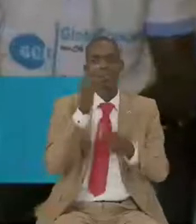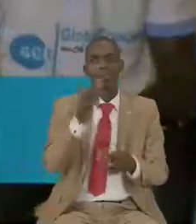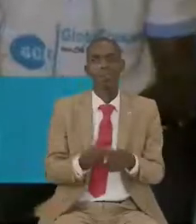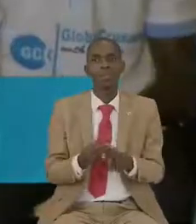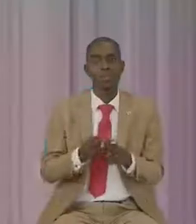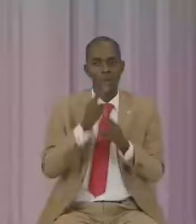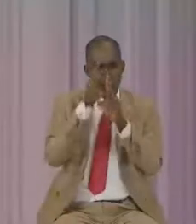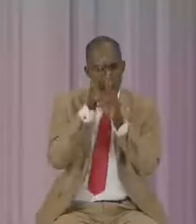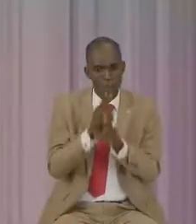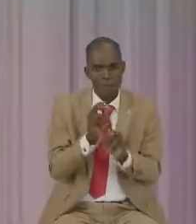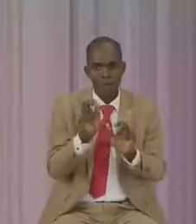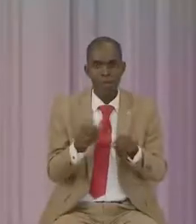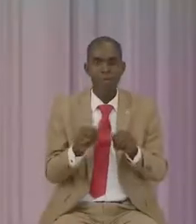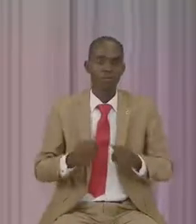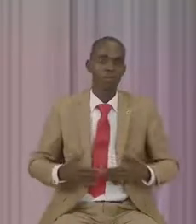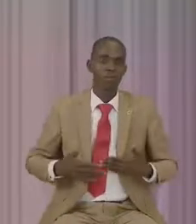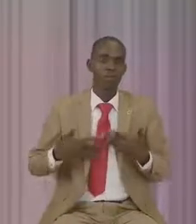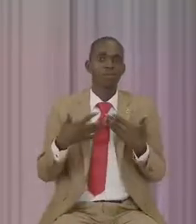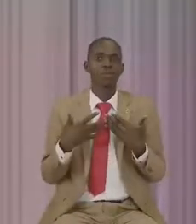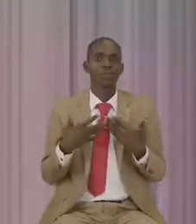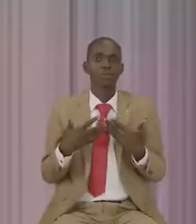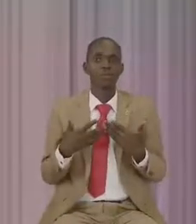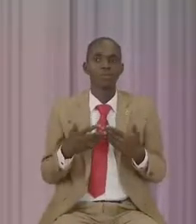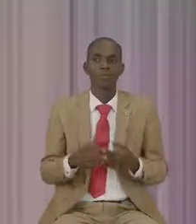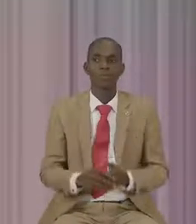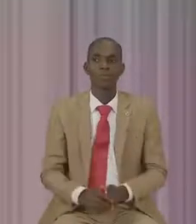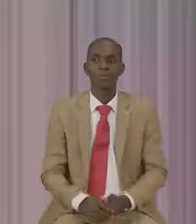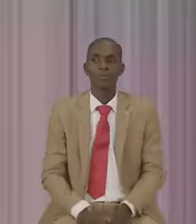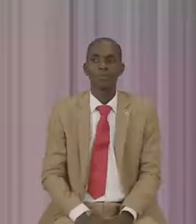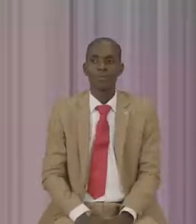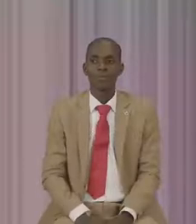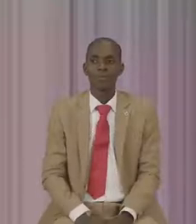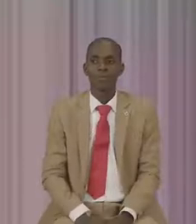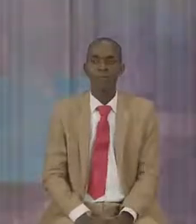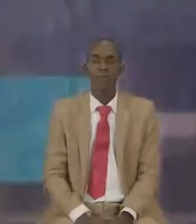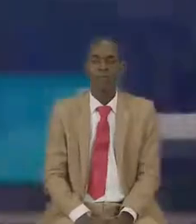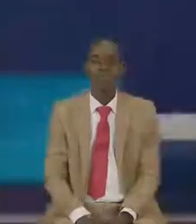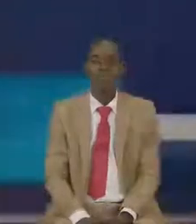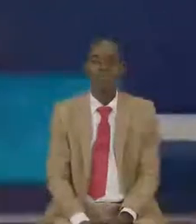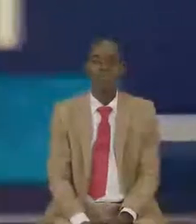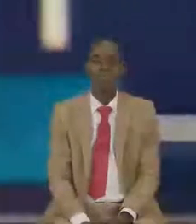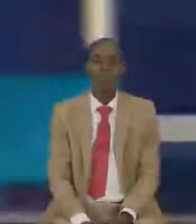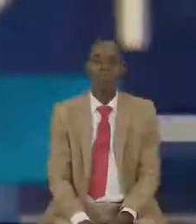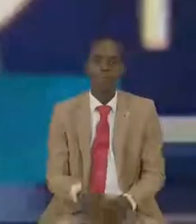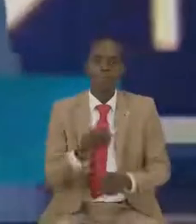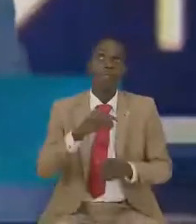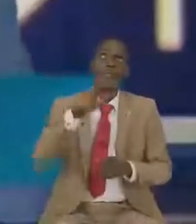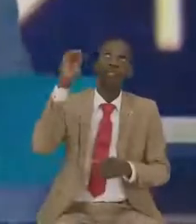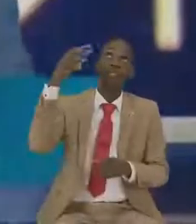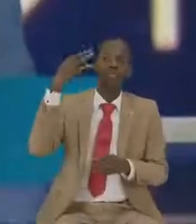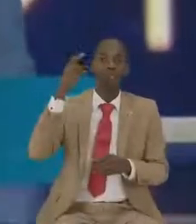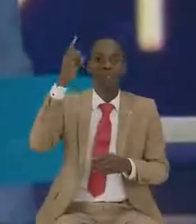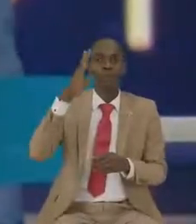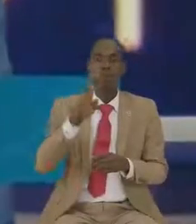allez commencer une nouvelle vie. Une vie honorable de la grâce de Dieu. La grâce de Dieu